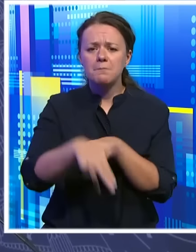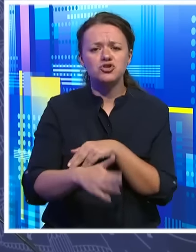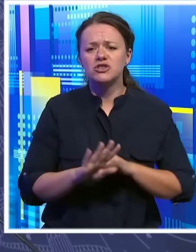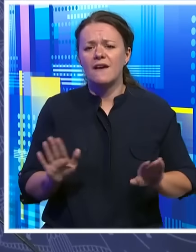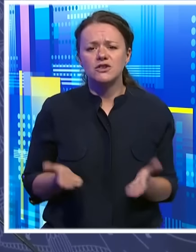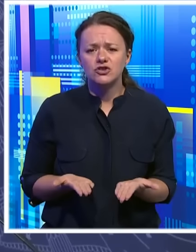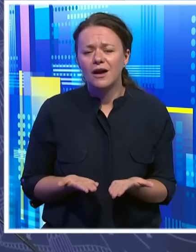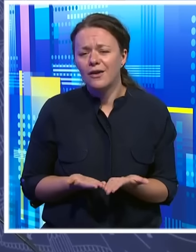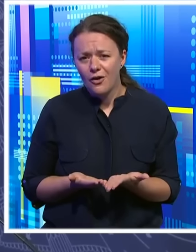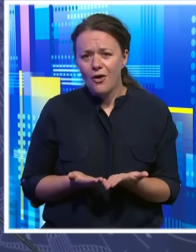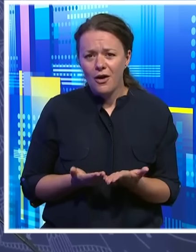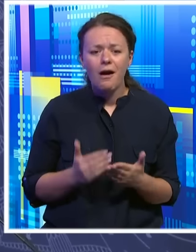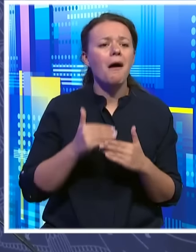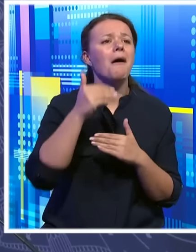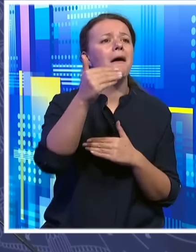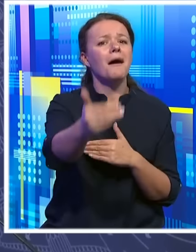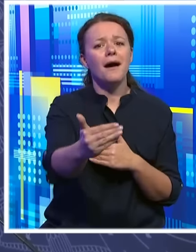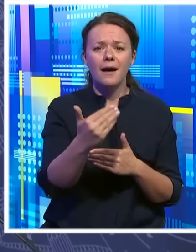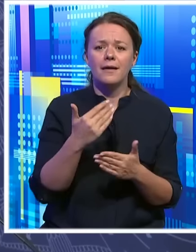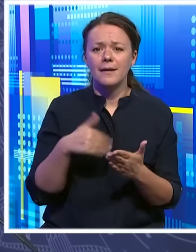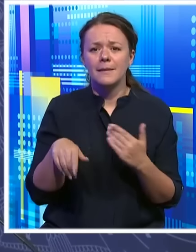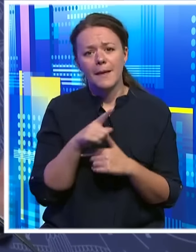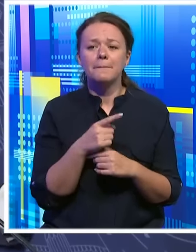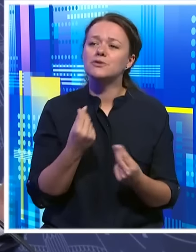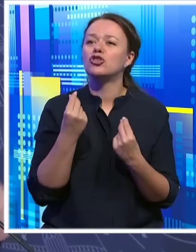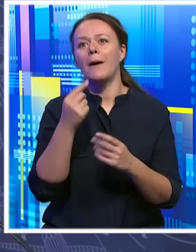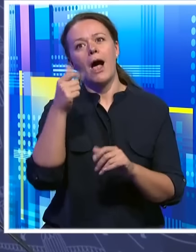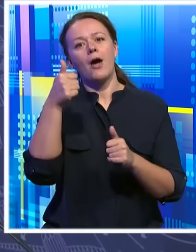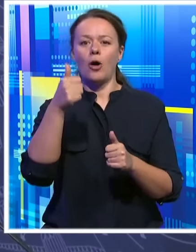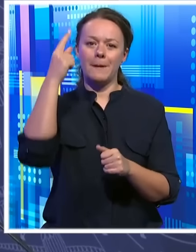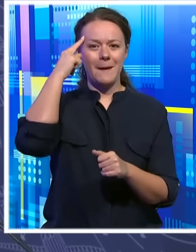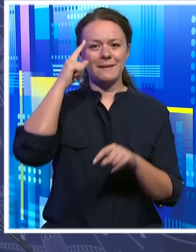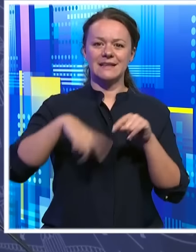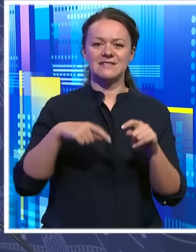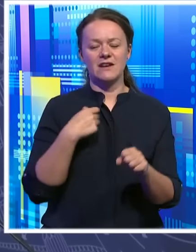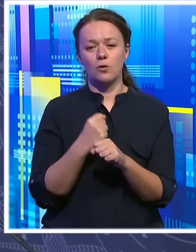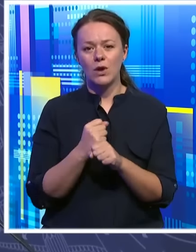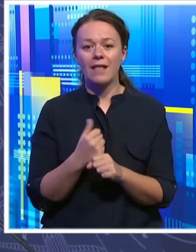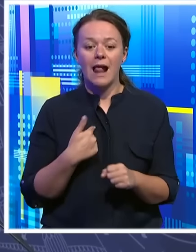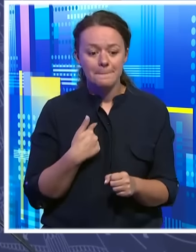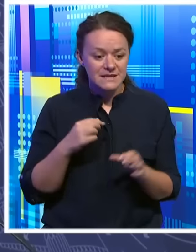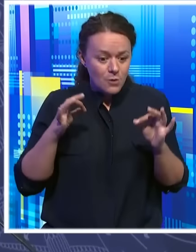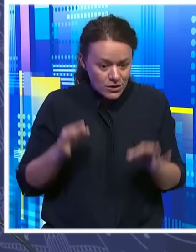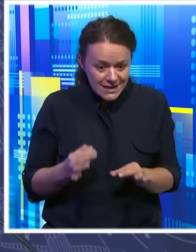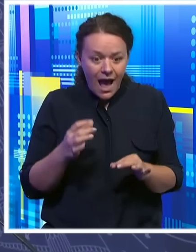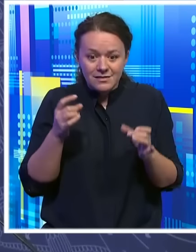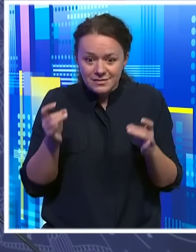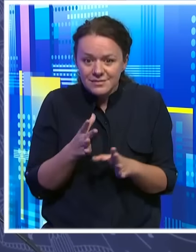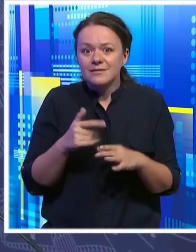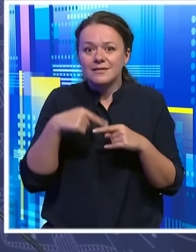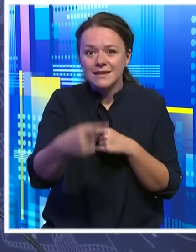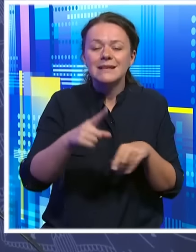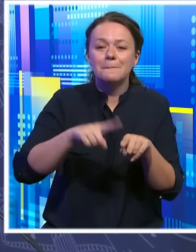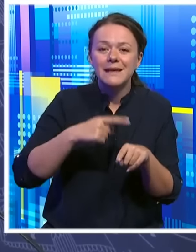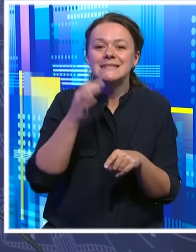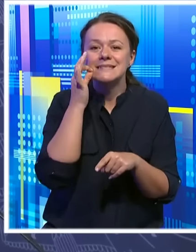naravno, neko će za 7 ili 8 godina biti srećan što smo mi ovo pametno smislili, kao što smo mi danas srećni što ćemo za mesec dana konačno da uključimo, iako su nam mnogi